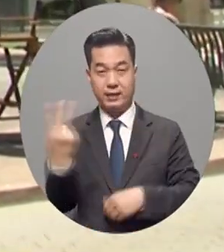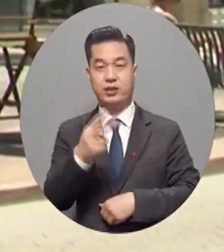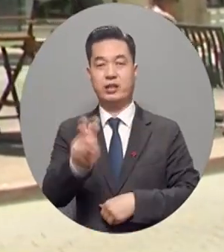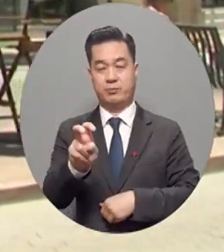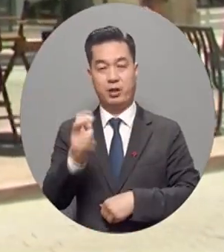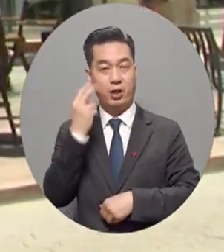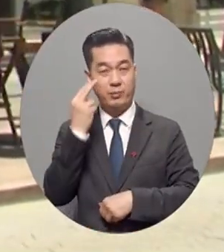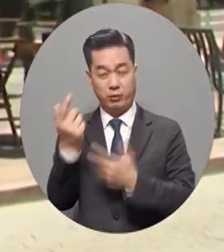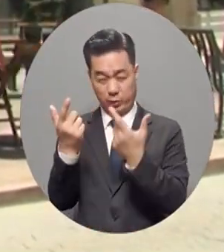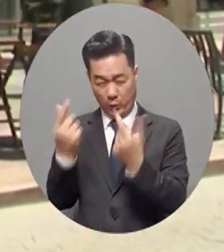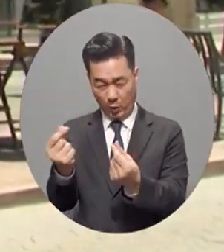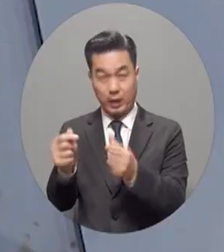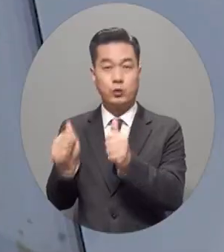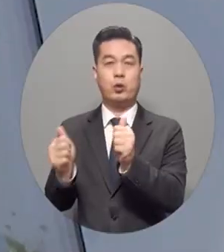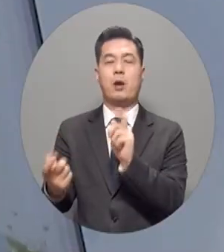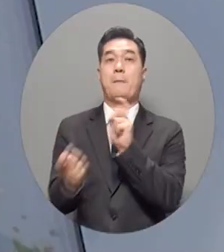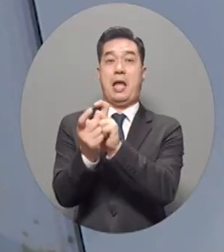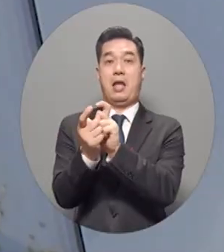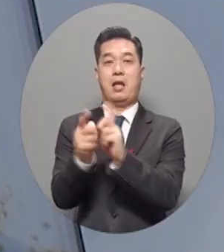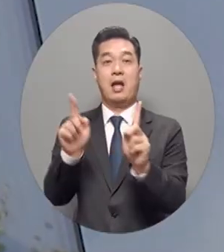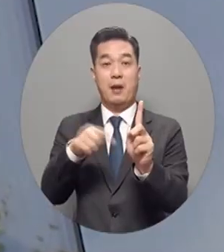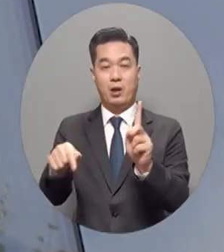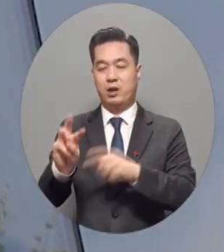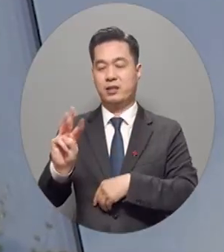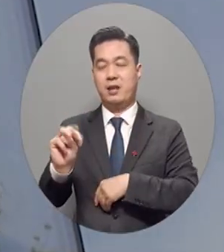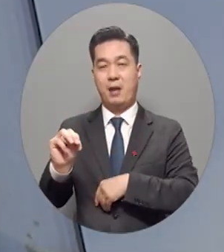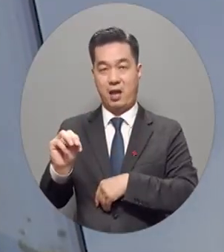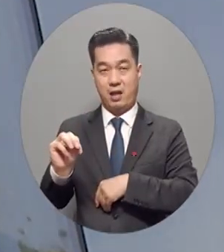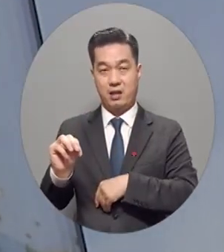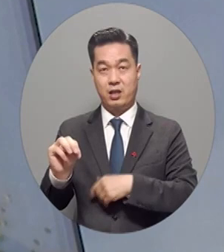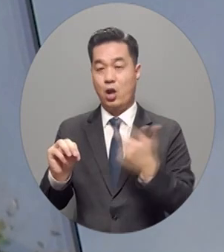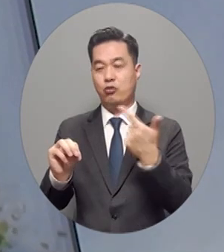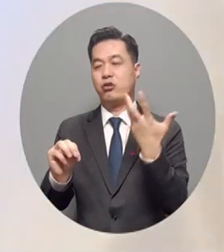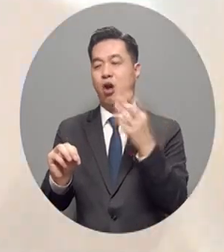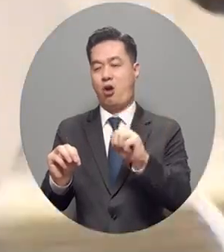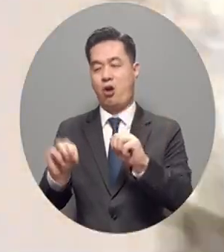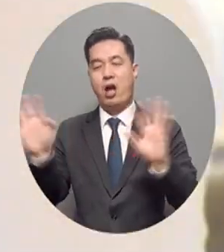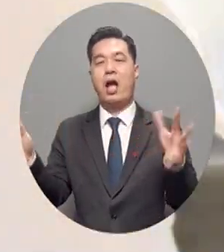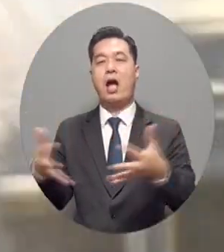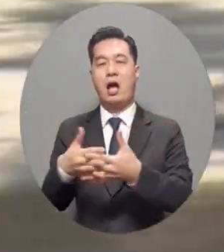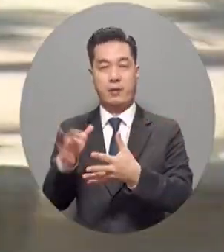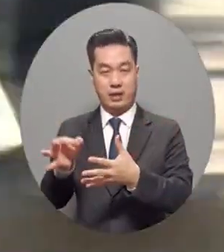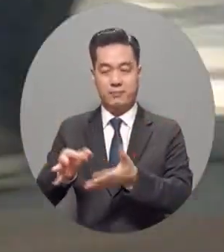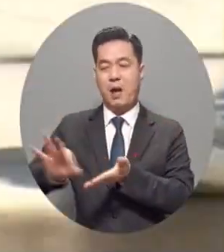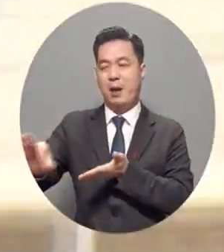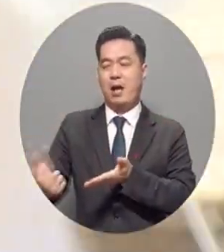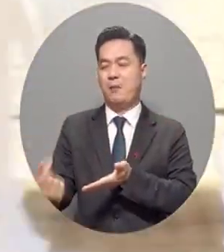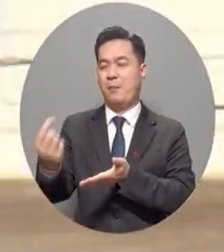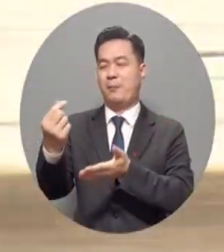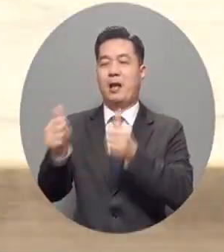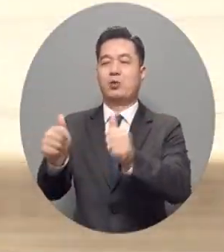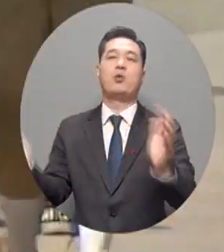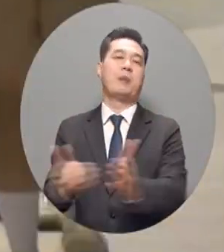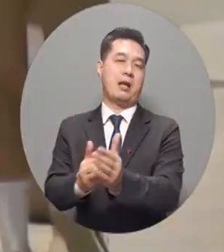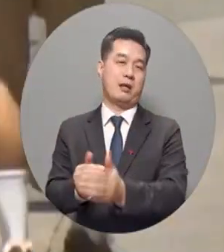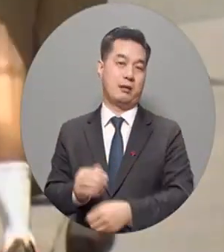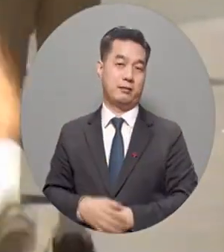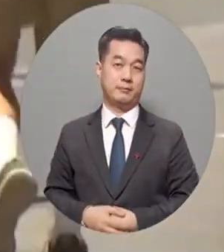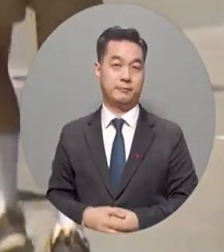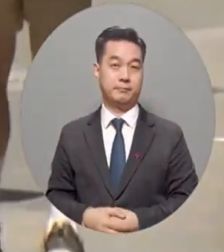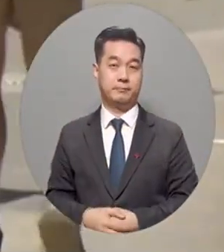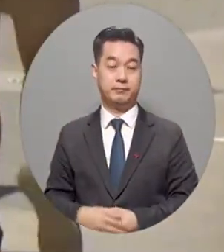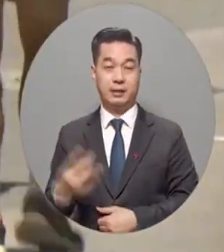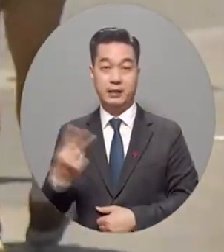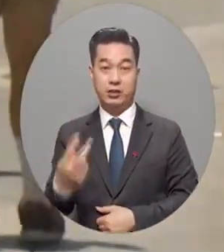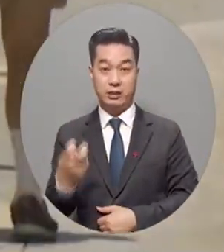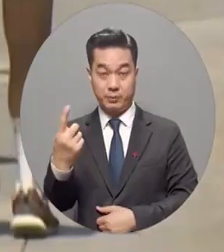미국에서 같은 소송을 당하자 한 명당 3만 원씩 6천억 원대 합의금을 내고 서둘러 소송을 마무리했습니다.